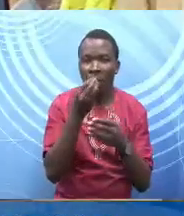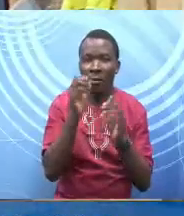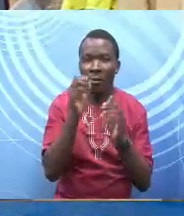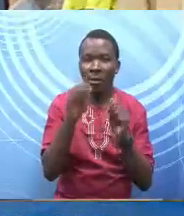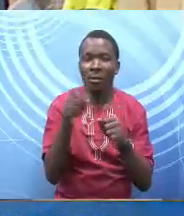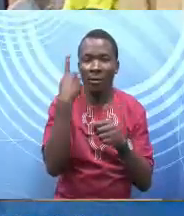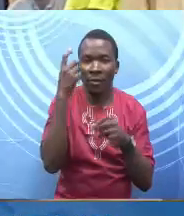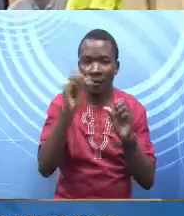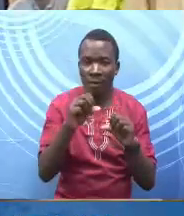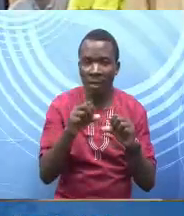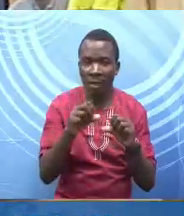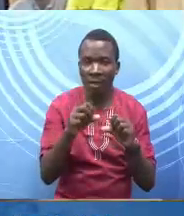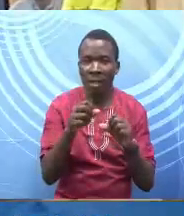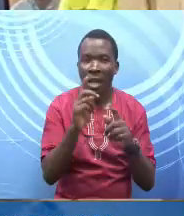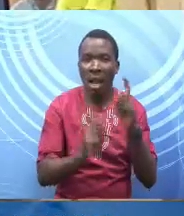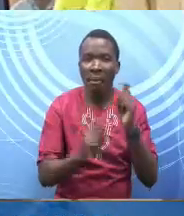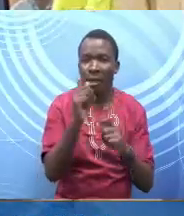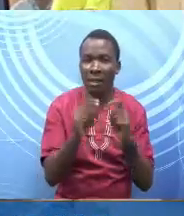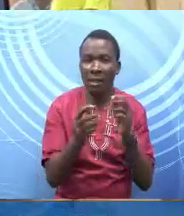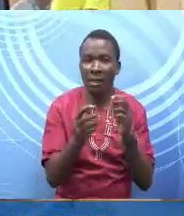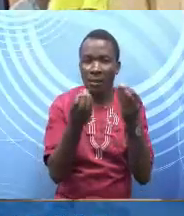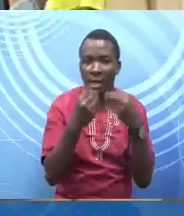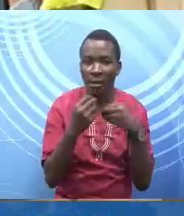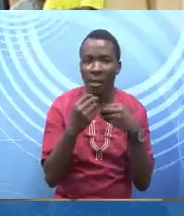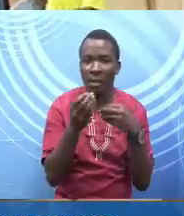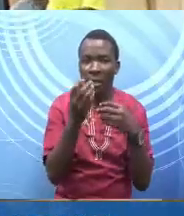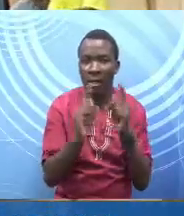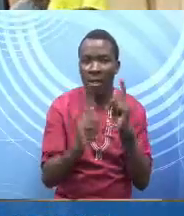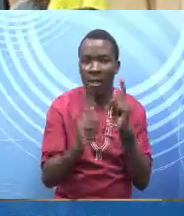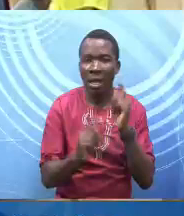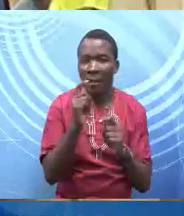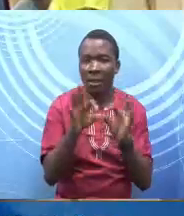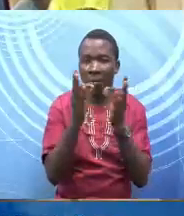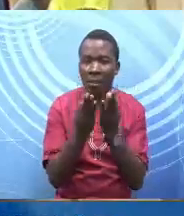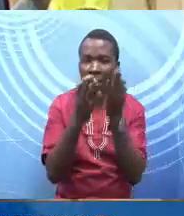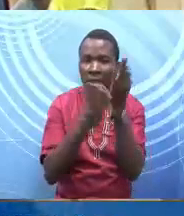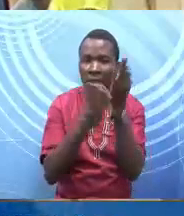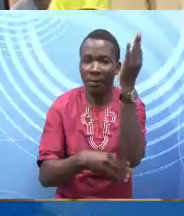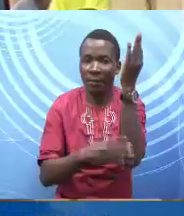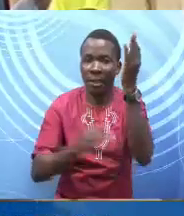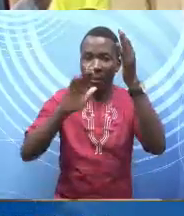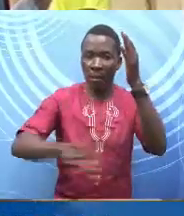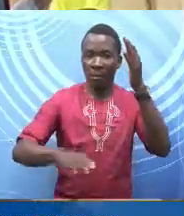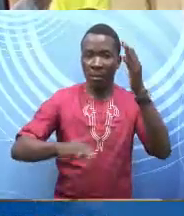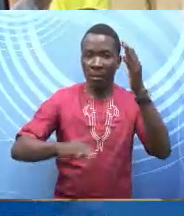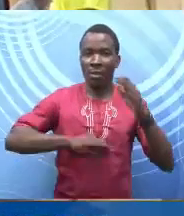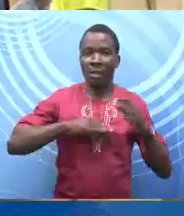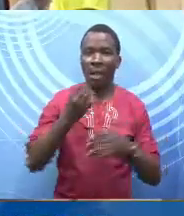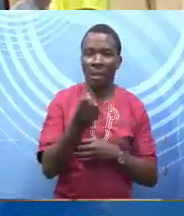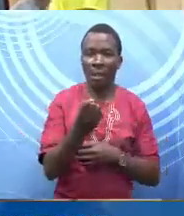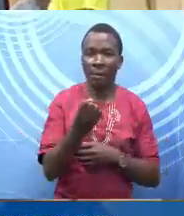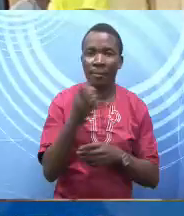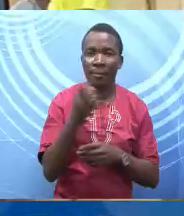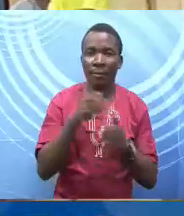nabi amata twahawe ni amata n'ubundi y'abana bo mu miryango itishoboye bari munsi y'imyaka 5